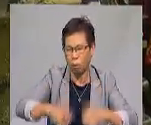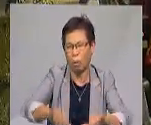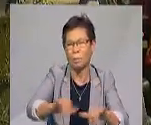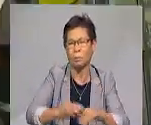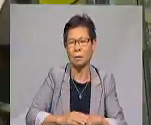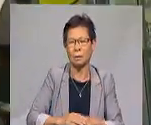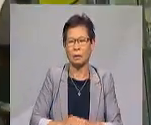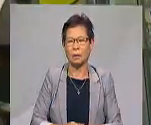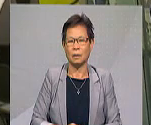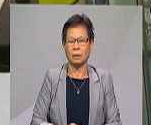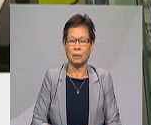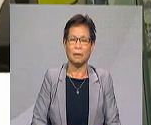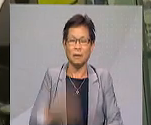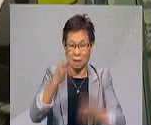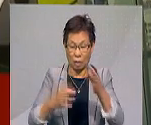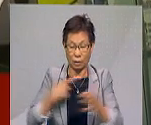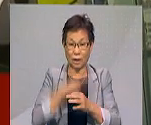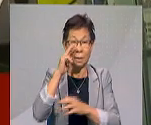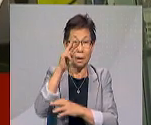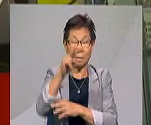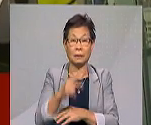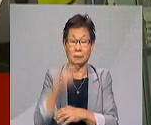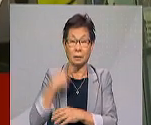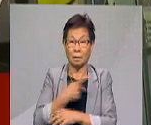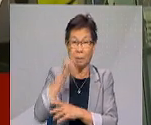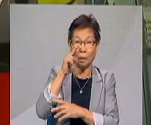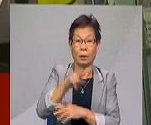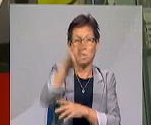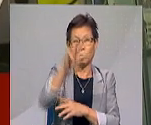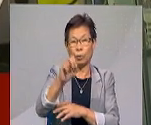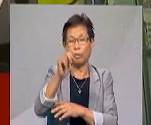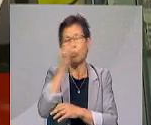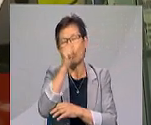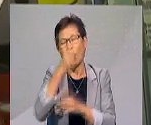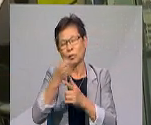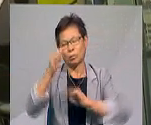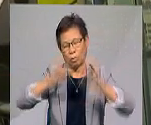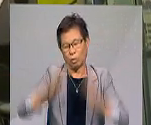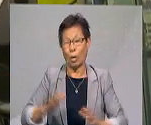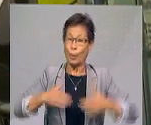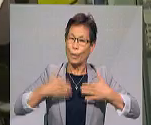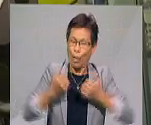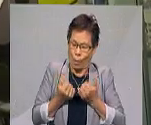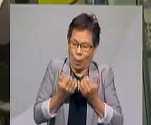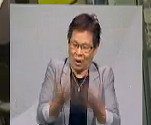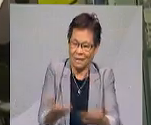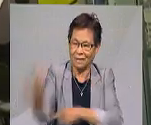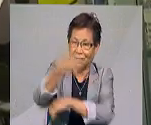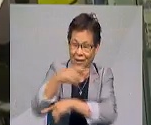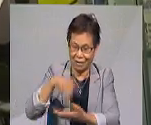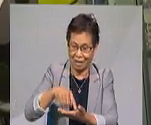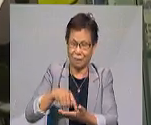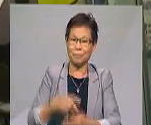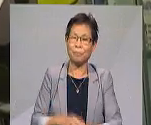on lah. Kalau kita lihat hari ini lebih 30 orang artis lah yang memeriahkan bowling kita pada hari inilah. Ini